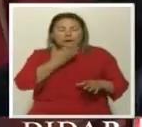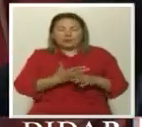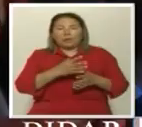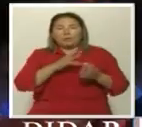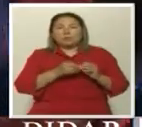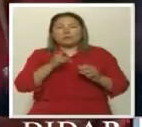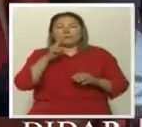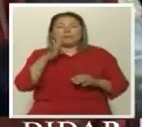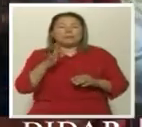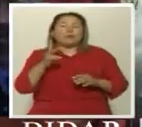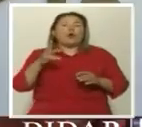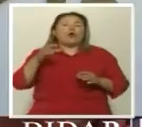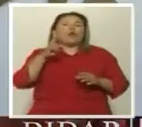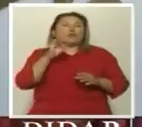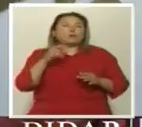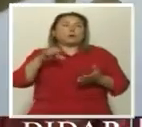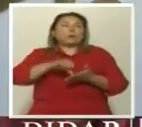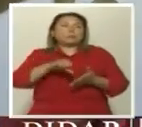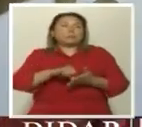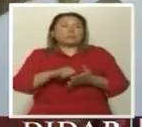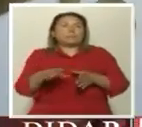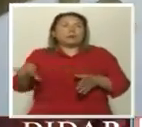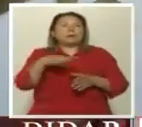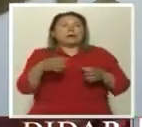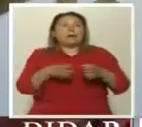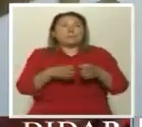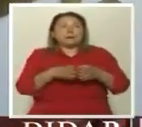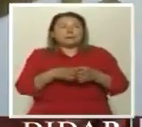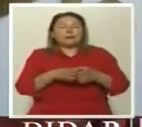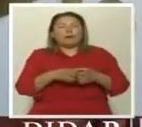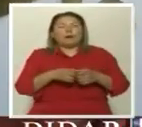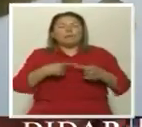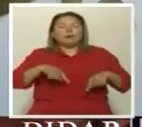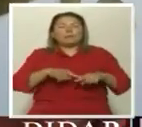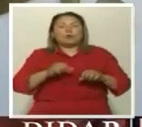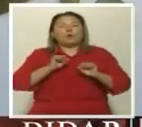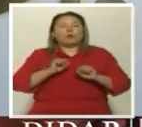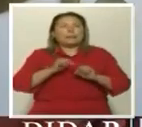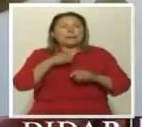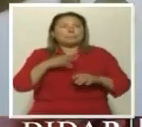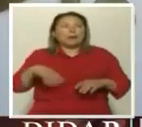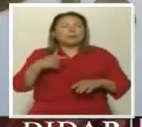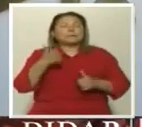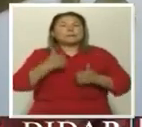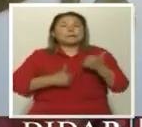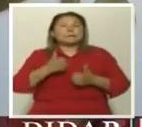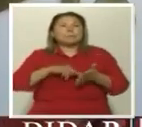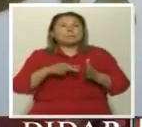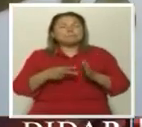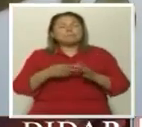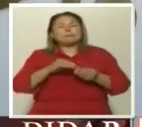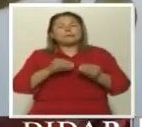қысқа мерзімді курсқа да қатысады. Боранқұл командасы қоғамдық қоры Маңғыстау облысының жастар саясаты мәселелері